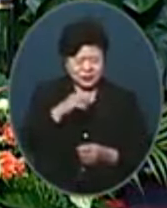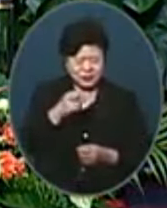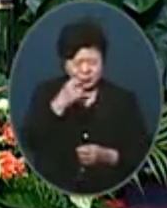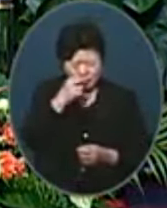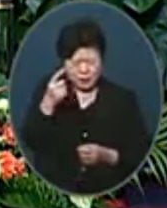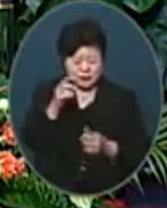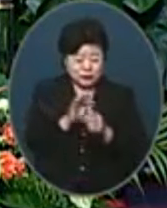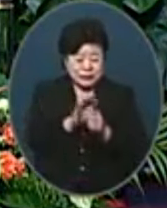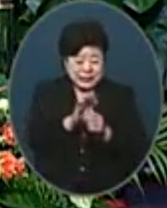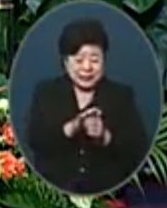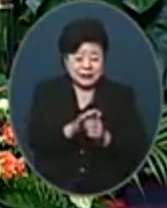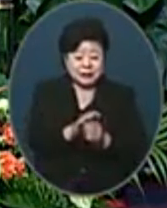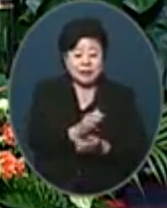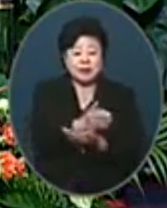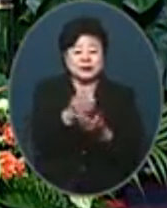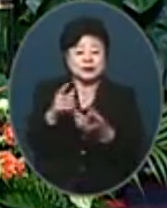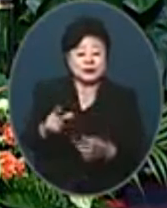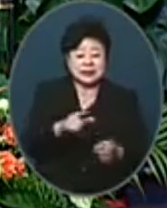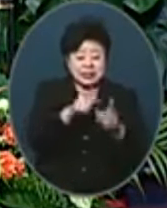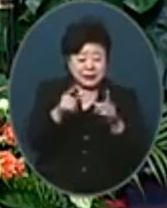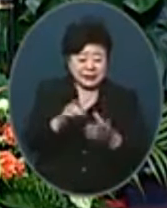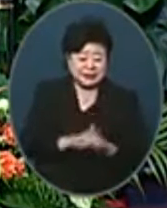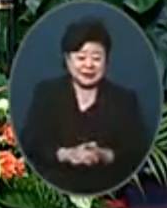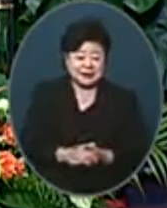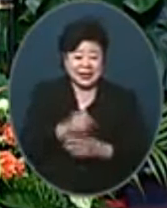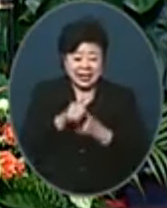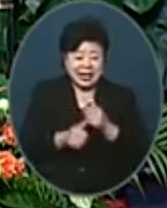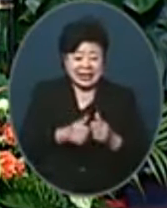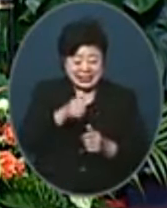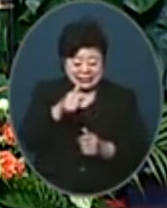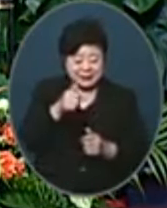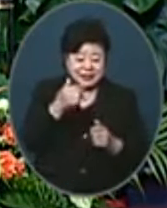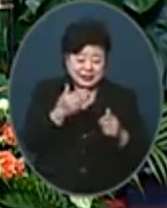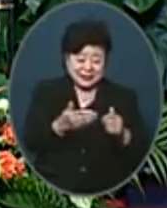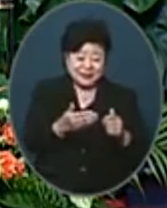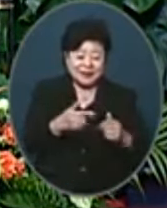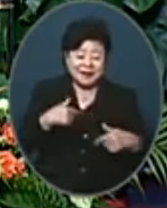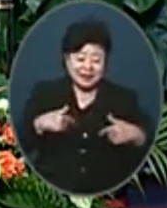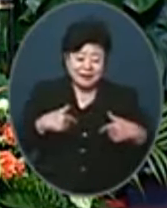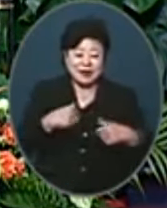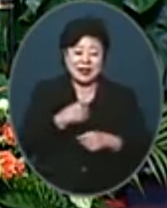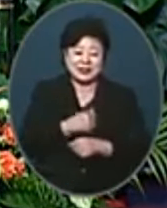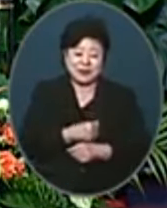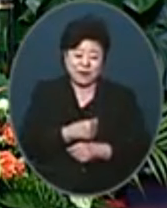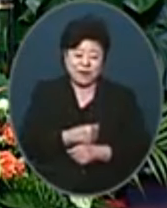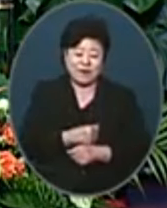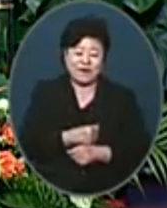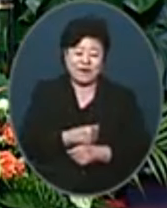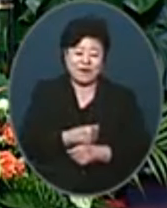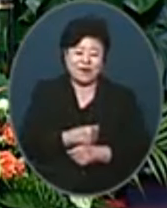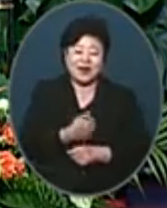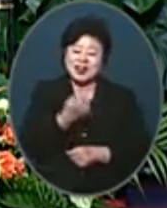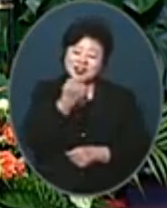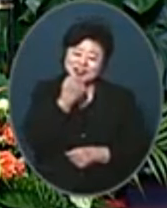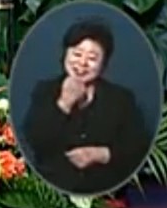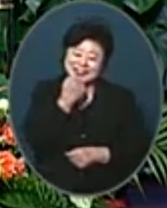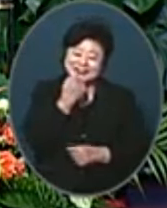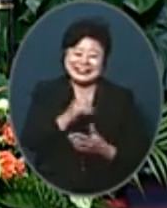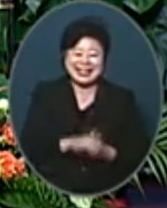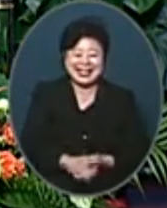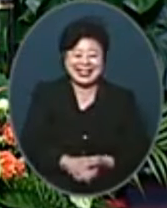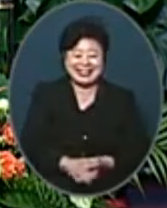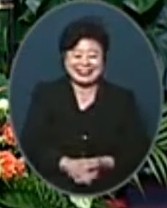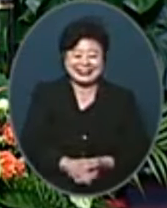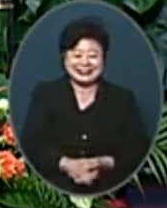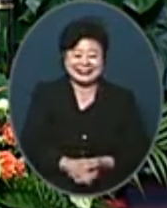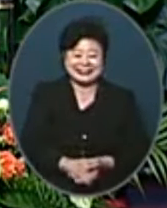돌보고 사랑을 베푸는 삶을 살면 하나님께서 기뻐하시고 웃으시는 것입니다.